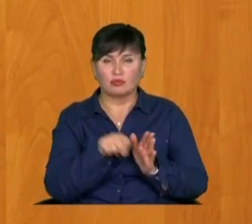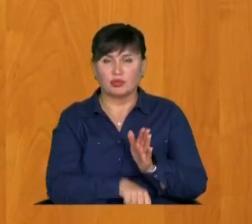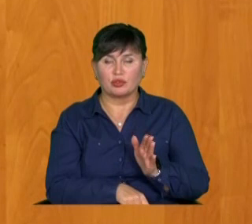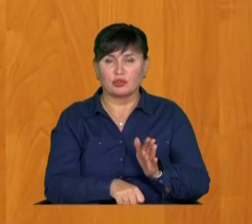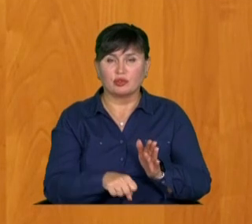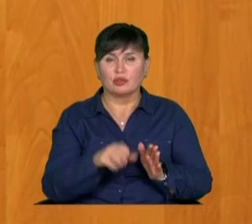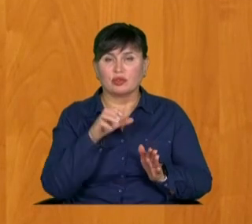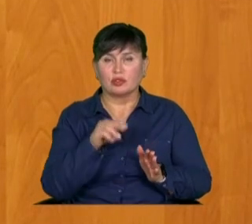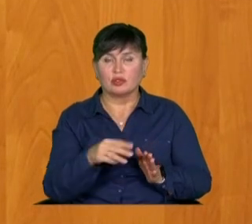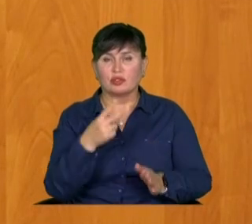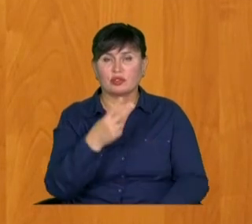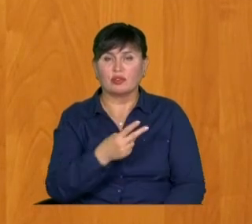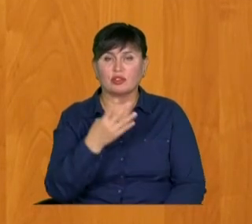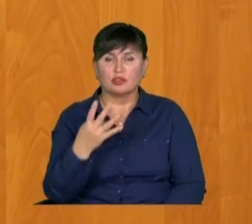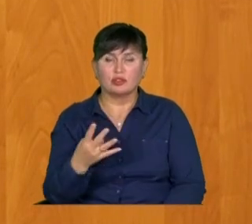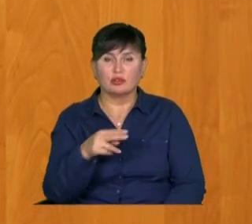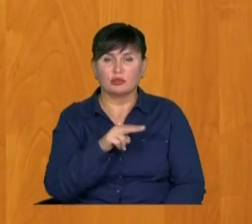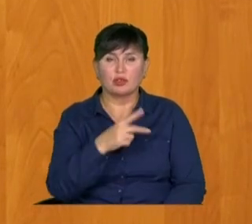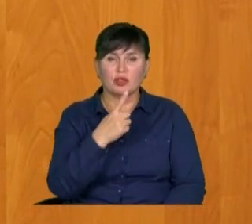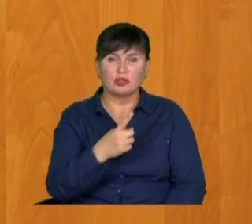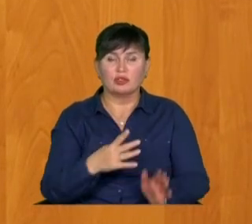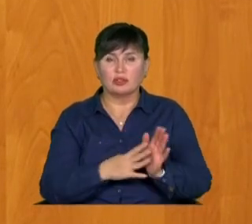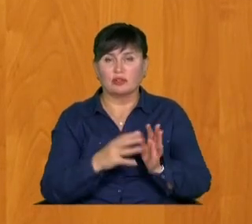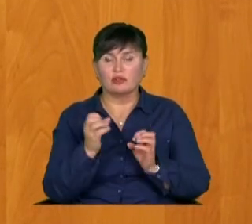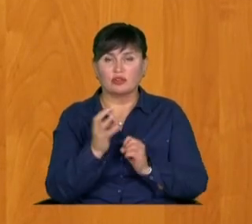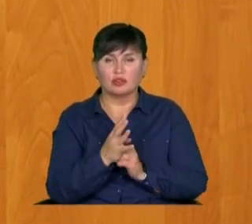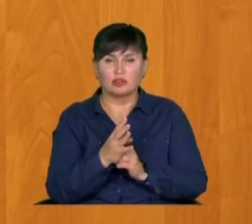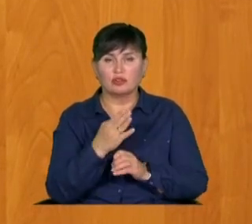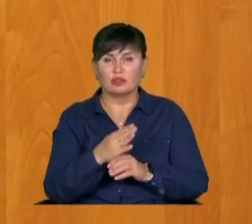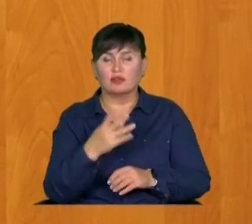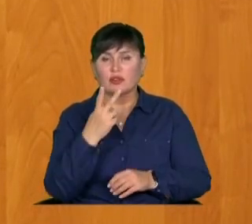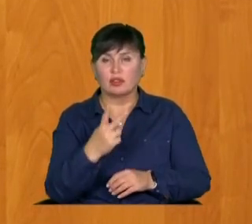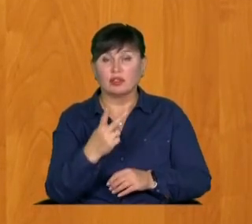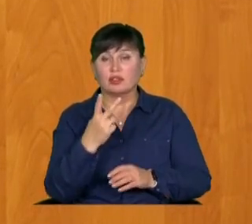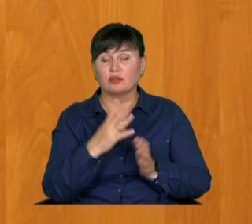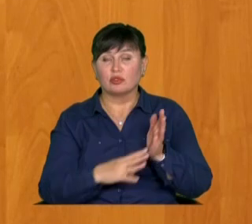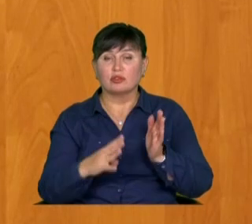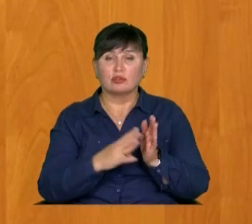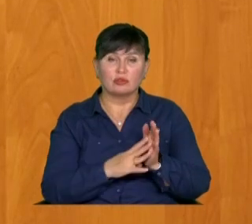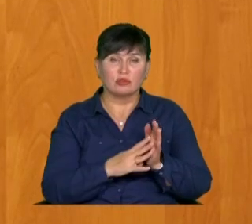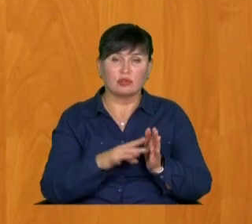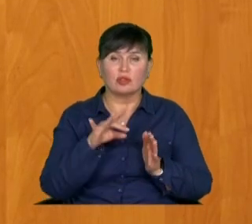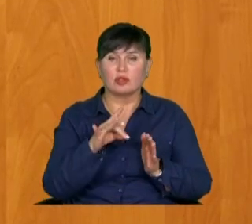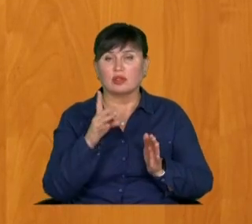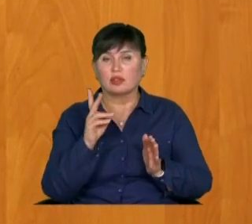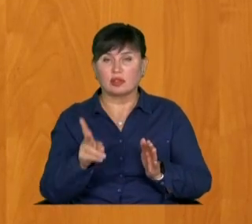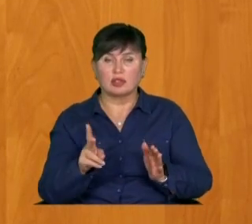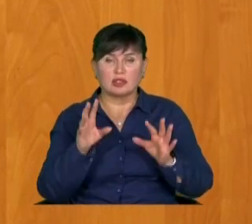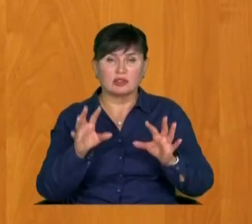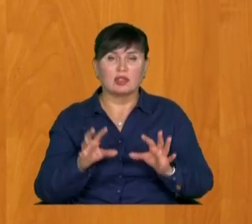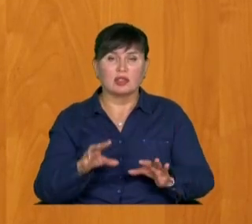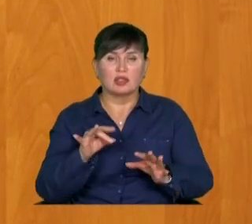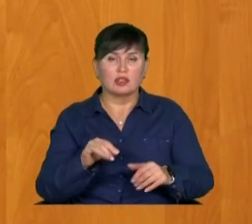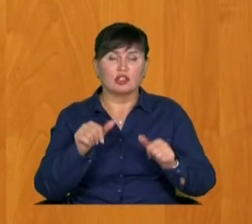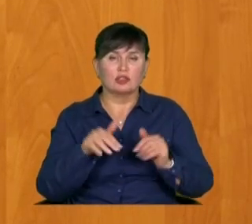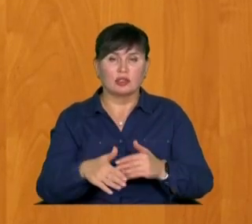3 статьи 24 пунктами 1, 9, 14, части 2 статьи 99 Уголовного кодекса Республики Казахстан и назначить